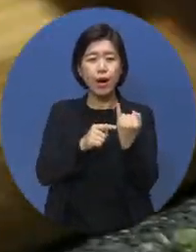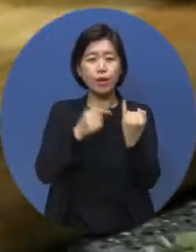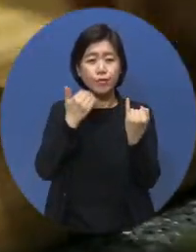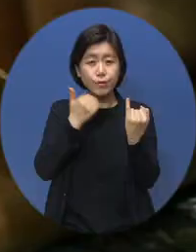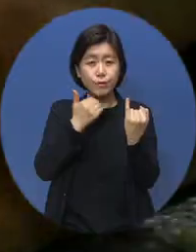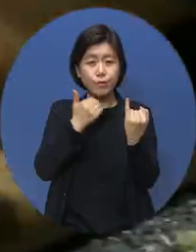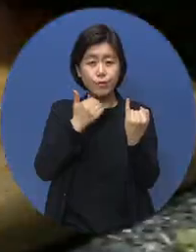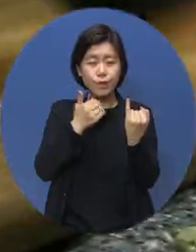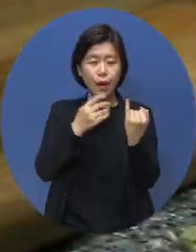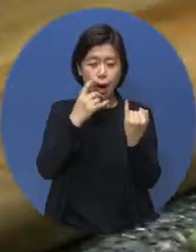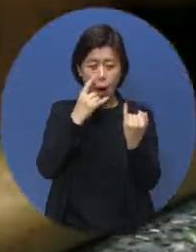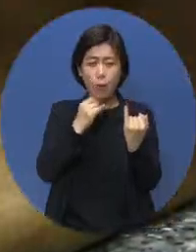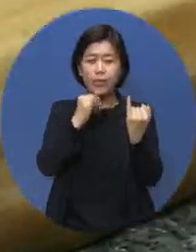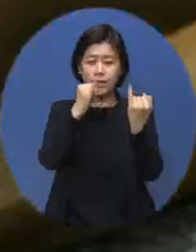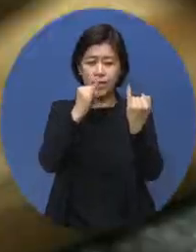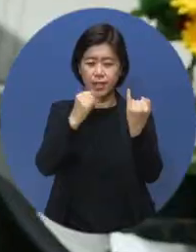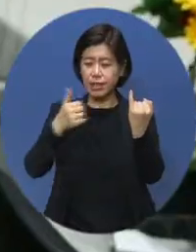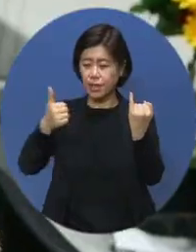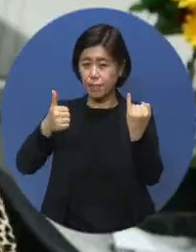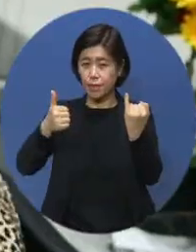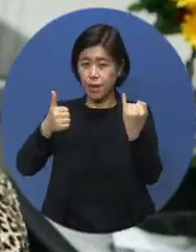이영수 입니다